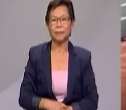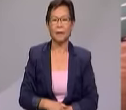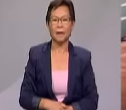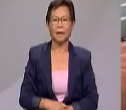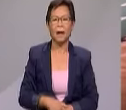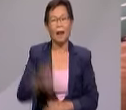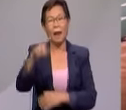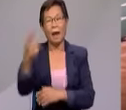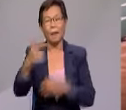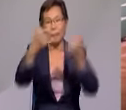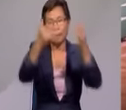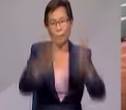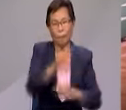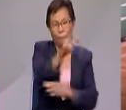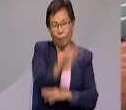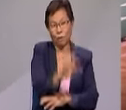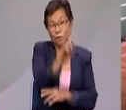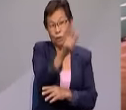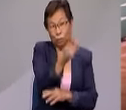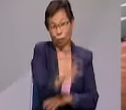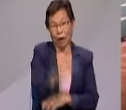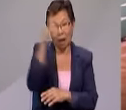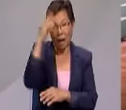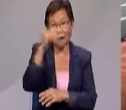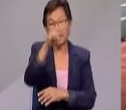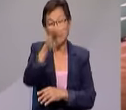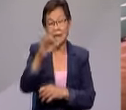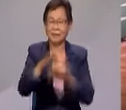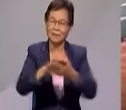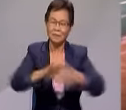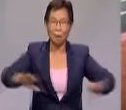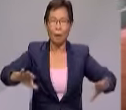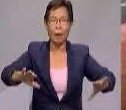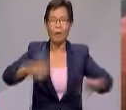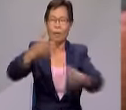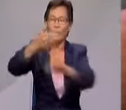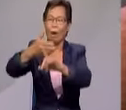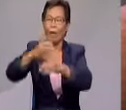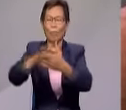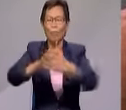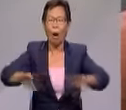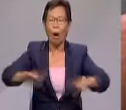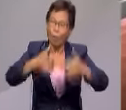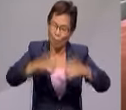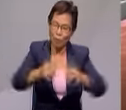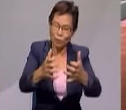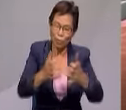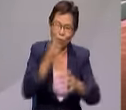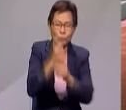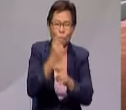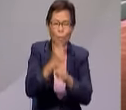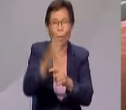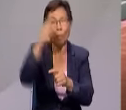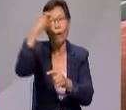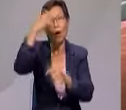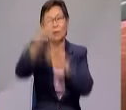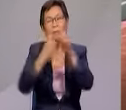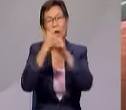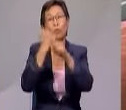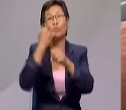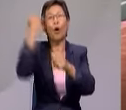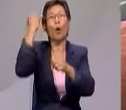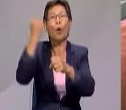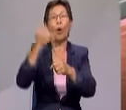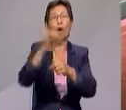Dalam perkembangan lain, pemain persoalan lelaki negara Lee Zijia yang terselamat daripada penyingkiran BAM masih mahu mengekalkan impiannya tahun lalu untuk